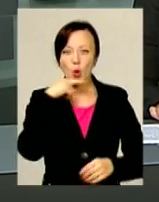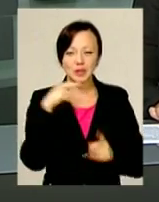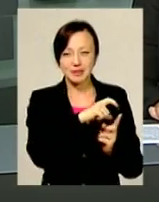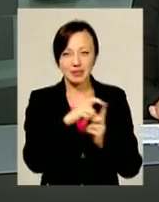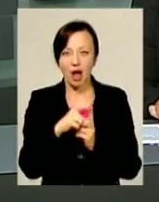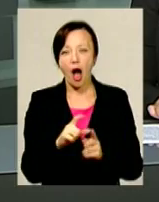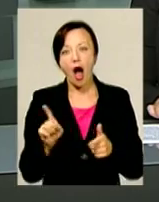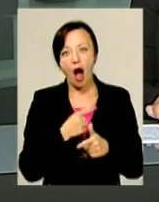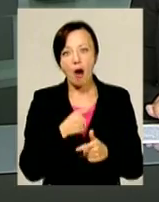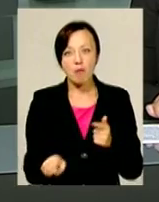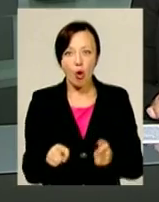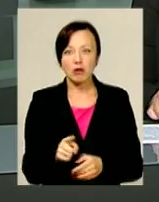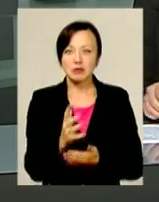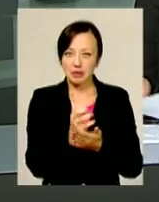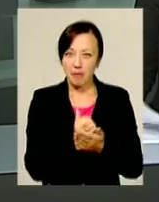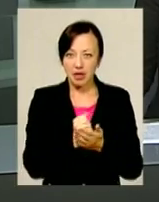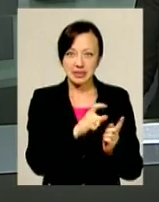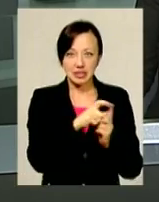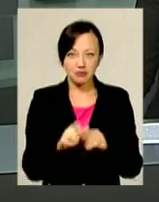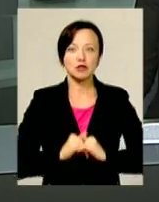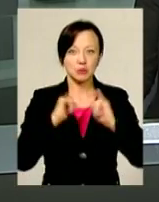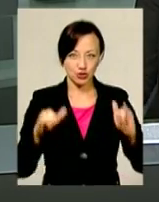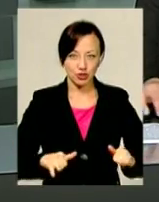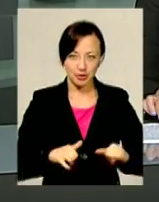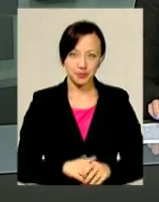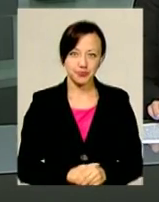ж збагатити словниковий запас.